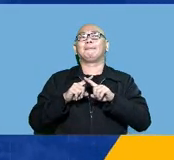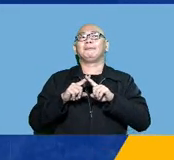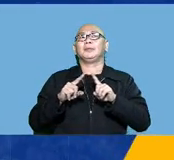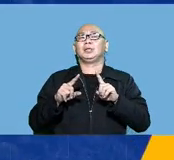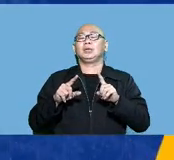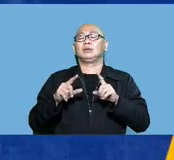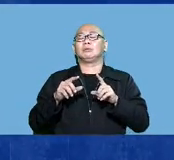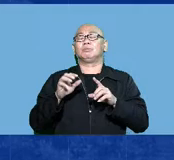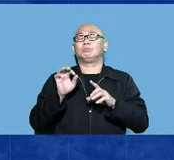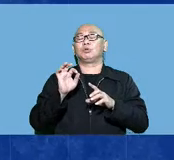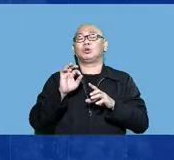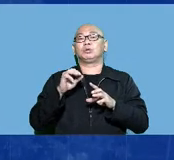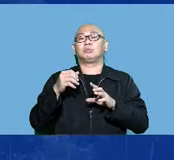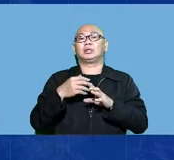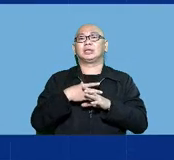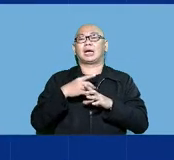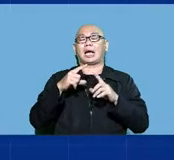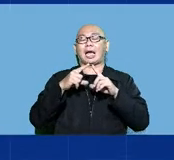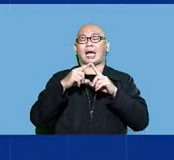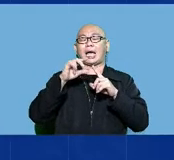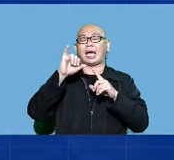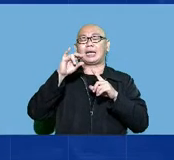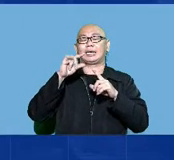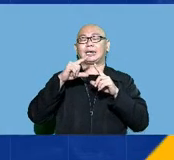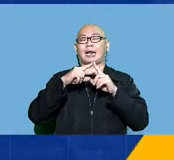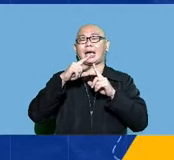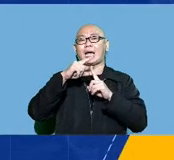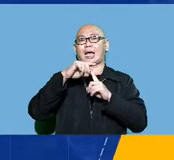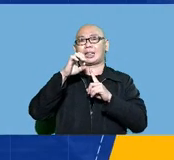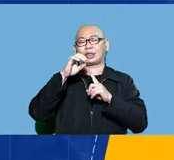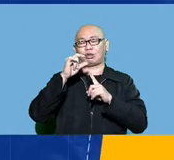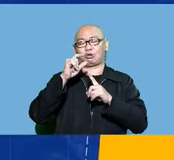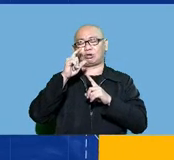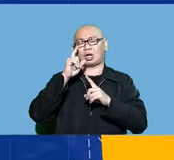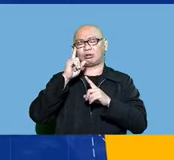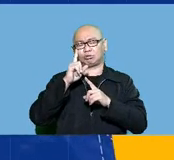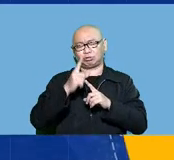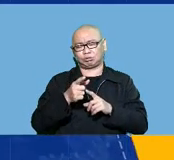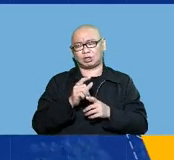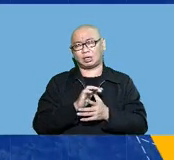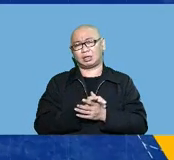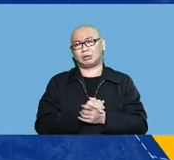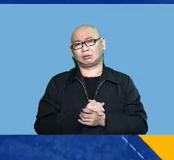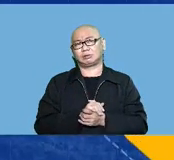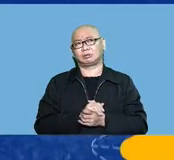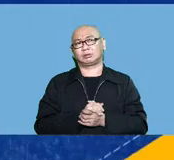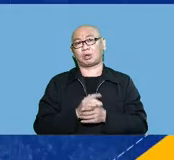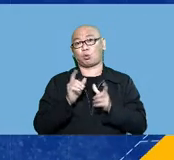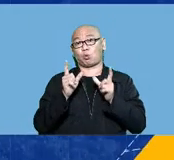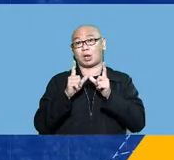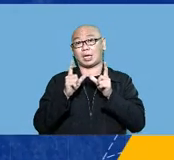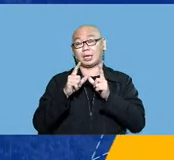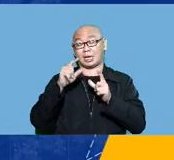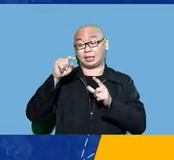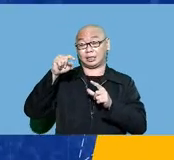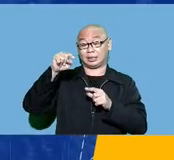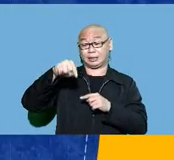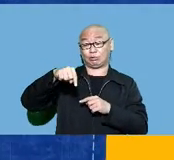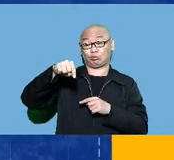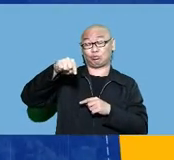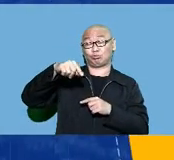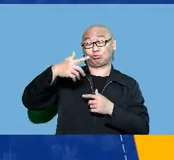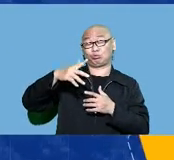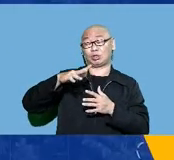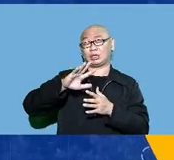belum dipasangi aerator. Nah, sesungguhnya di wilayah ini sudah tidak